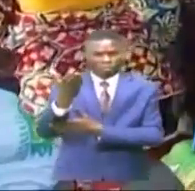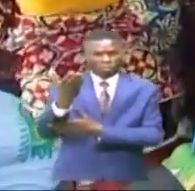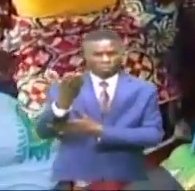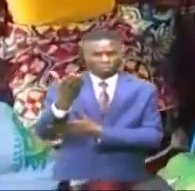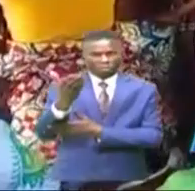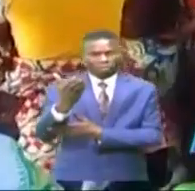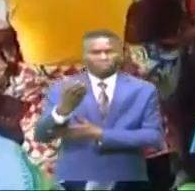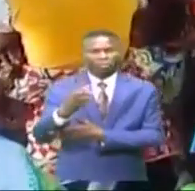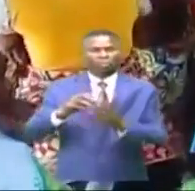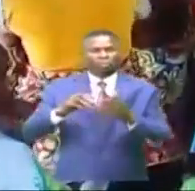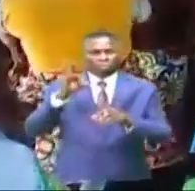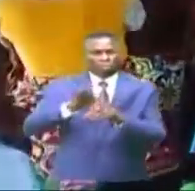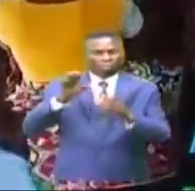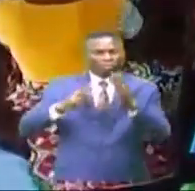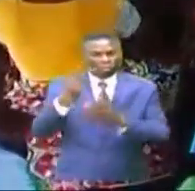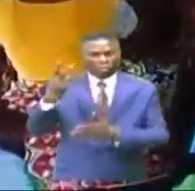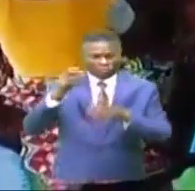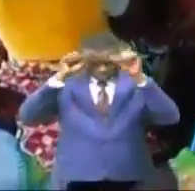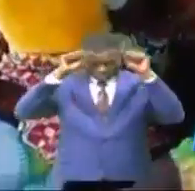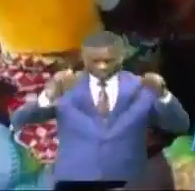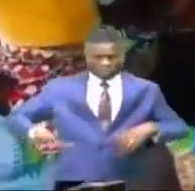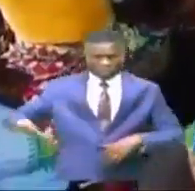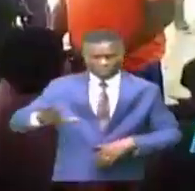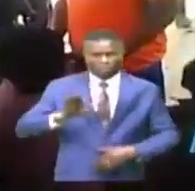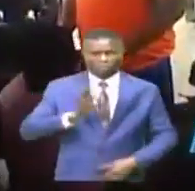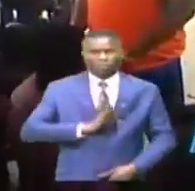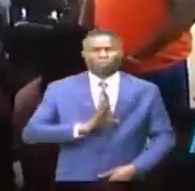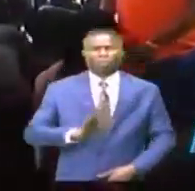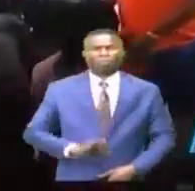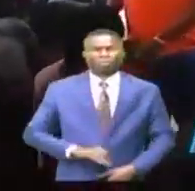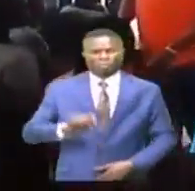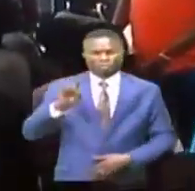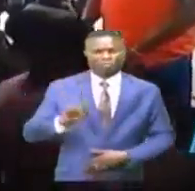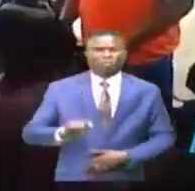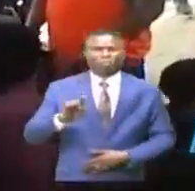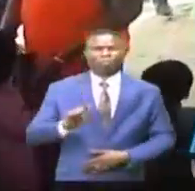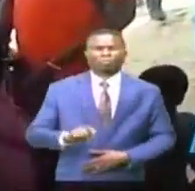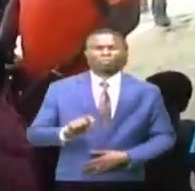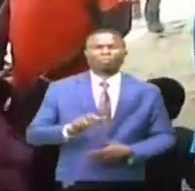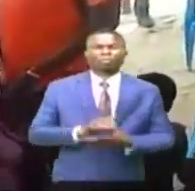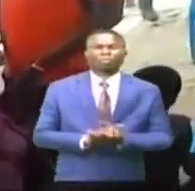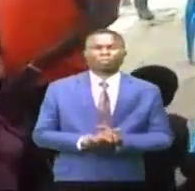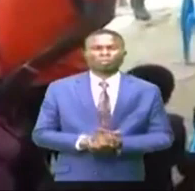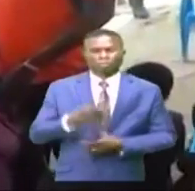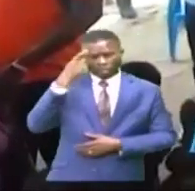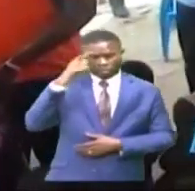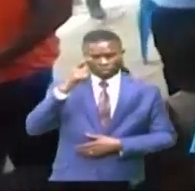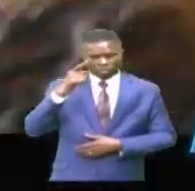un second mandat au chef de l'État Félix Antoine tu sais